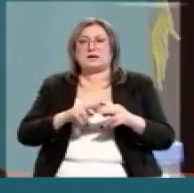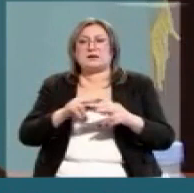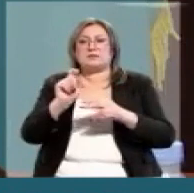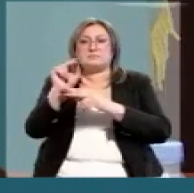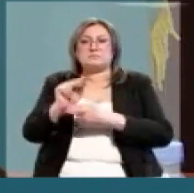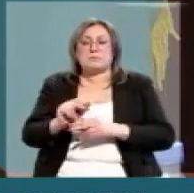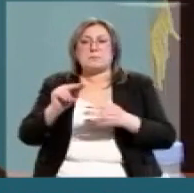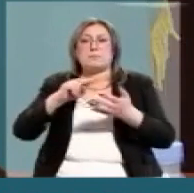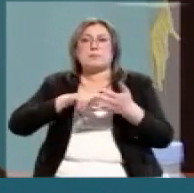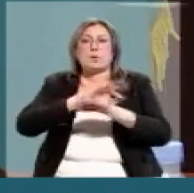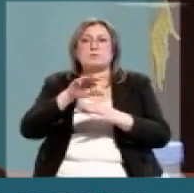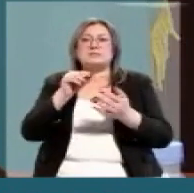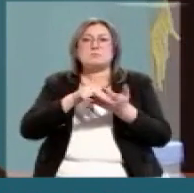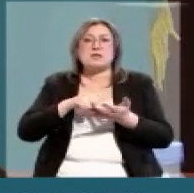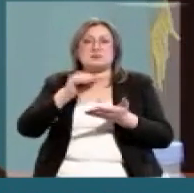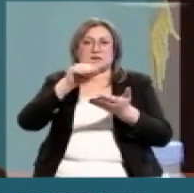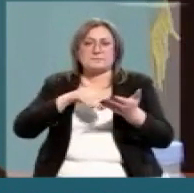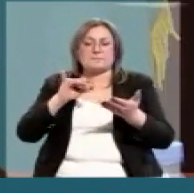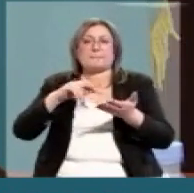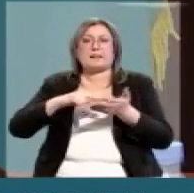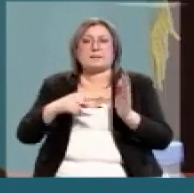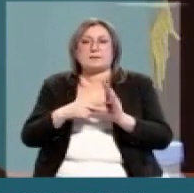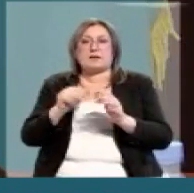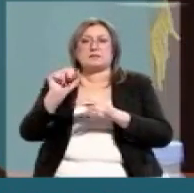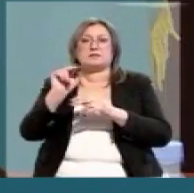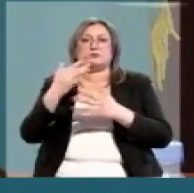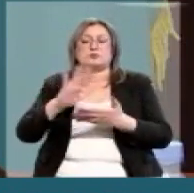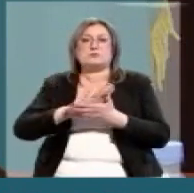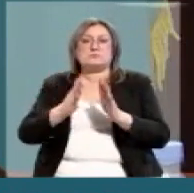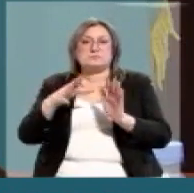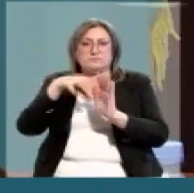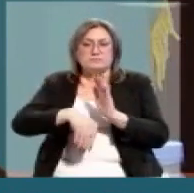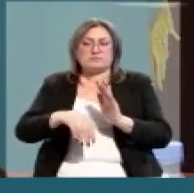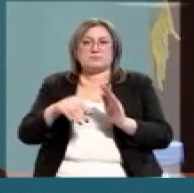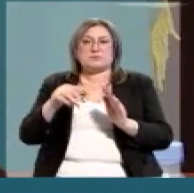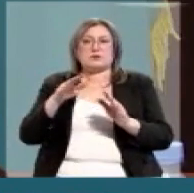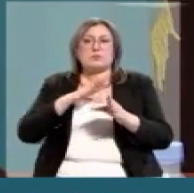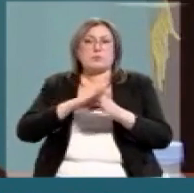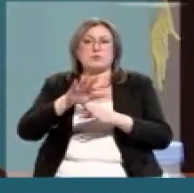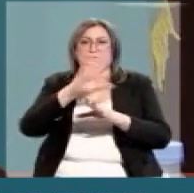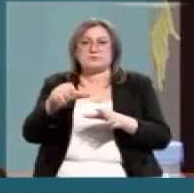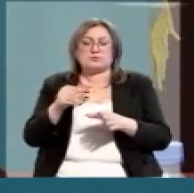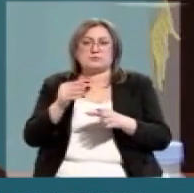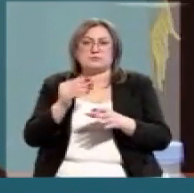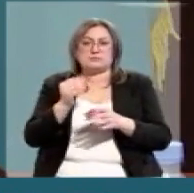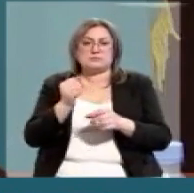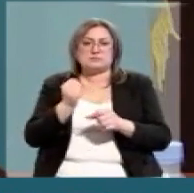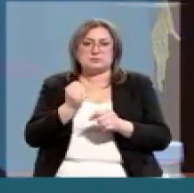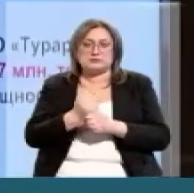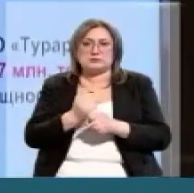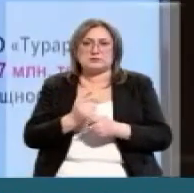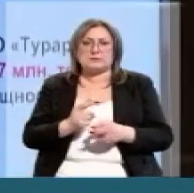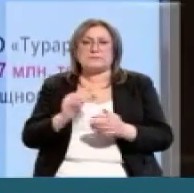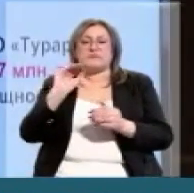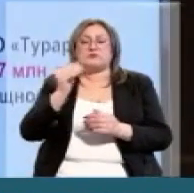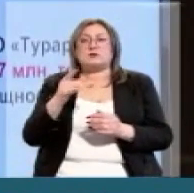доработка проектно-сметной документации, и в план финансирования уже включено. При получении ПСД полностью открыта, как сказать, зеленая дорожка.